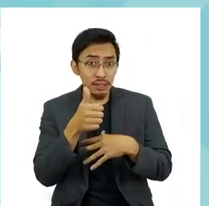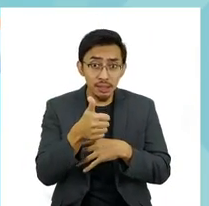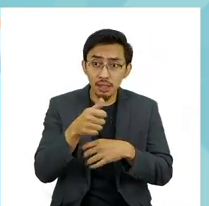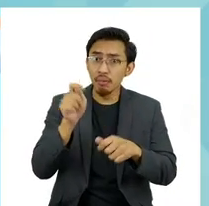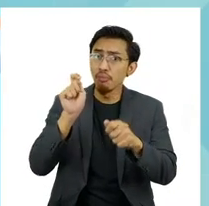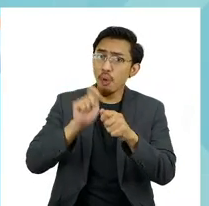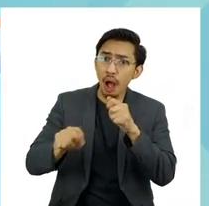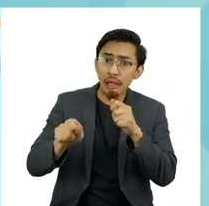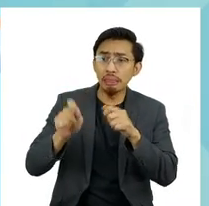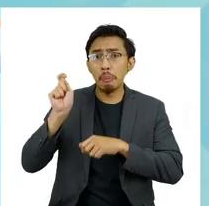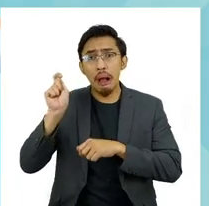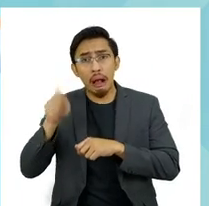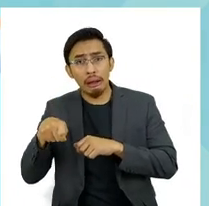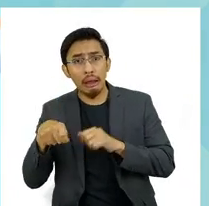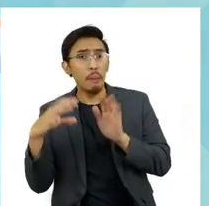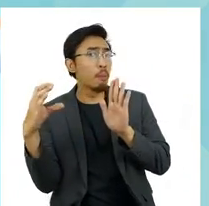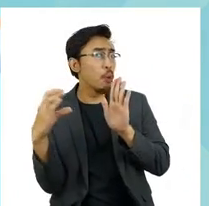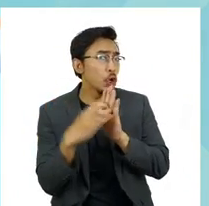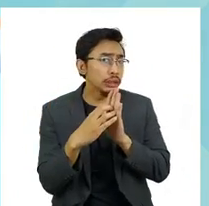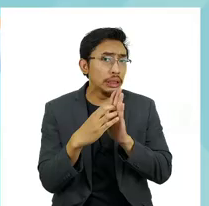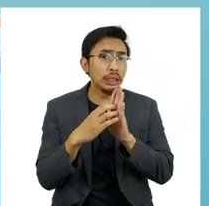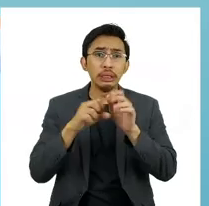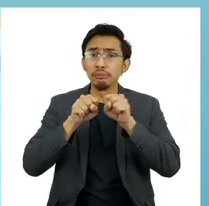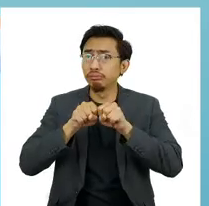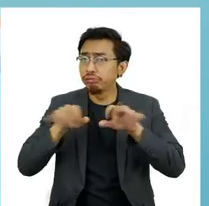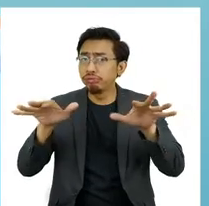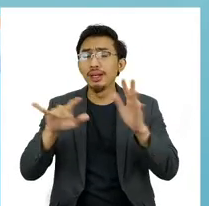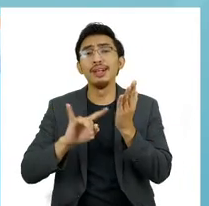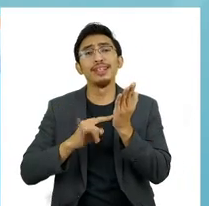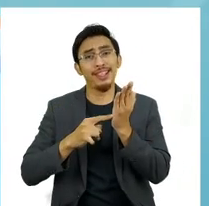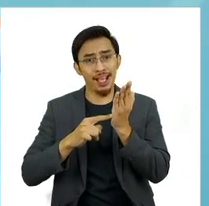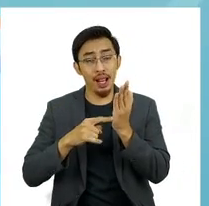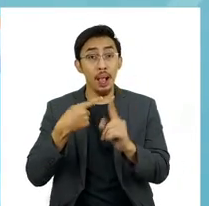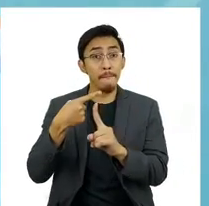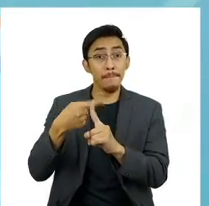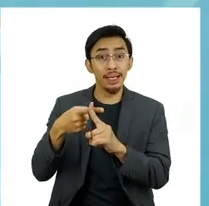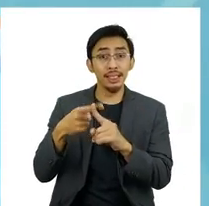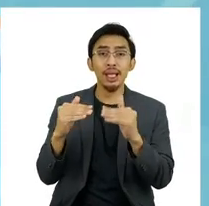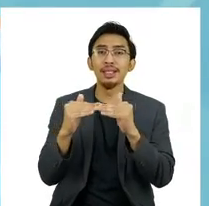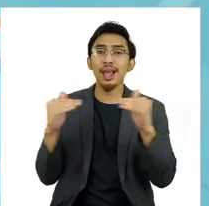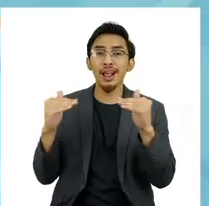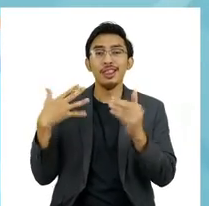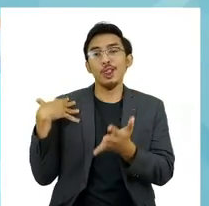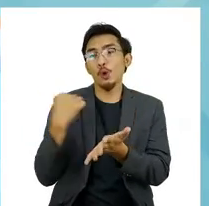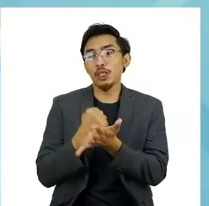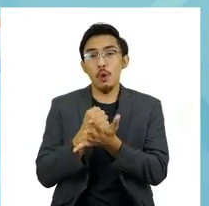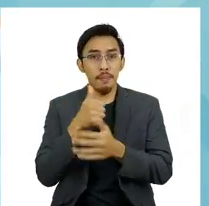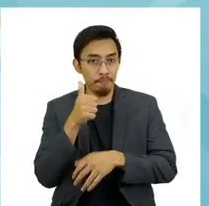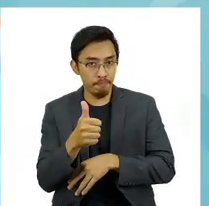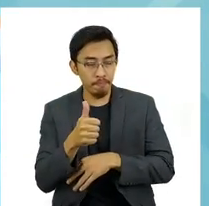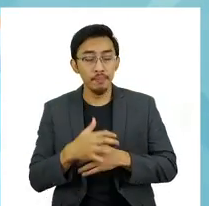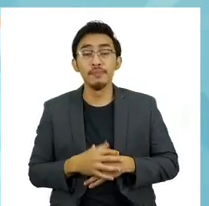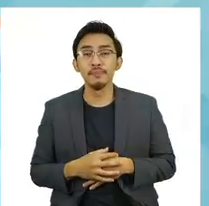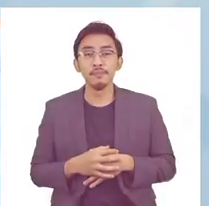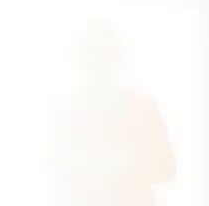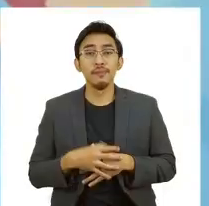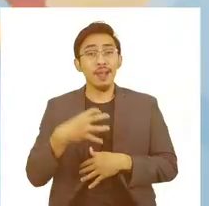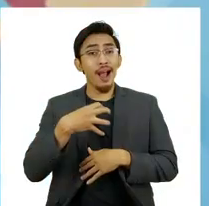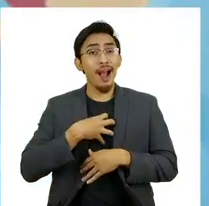mengakses, membuat, menggunakan, menerbitkan, dan menyebarluaskan media digital secara setara dan bertanggung